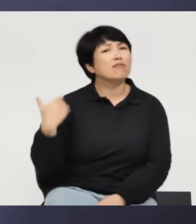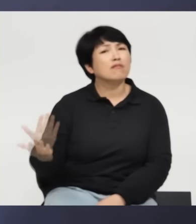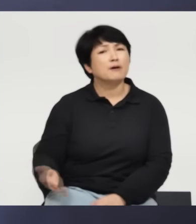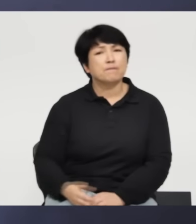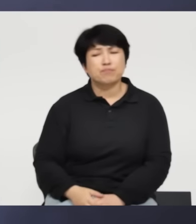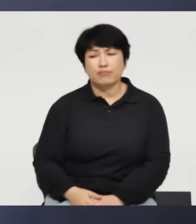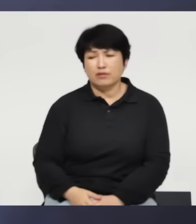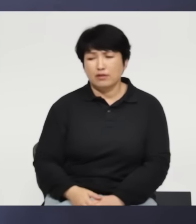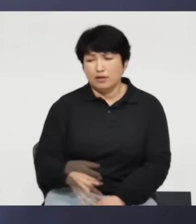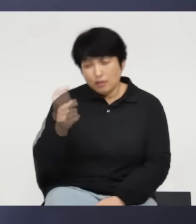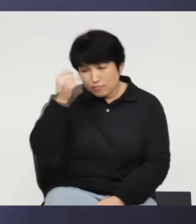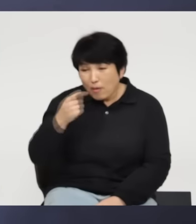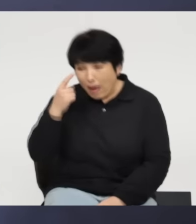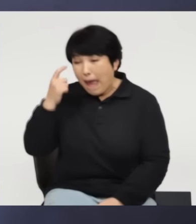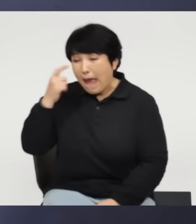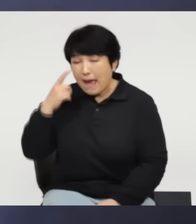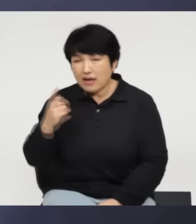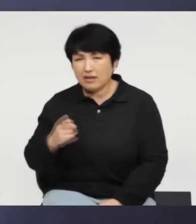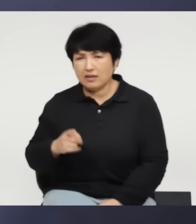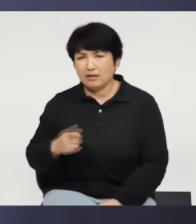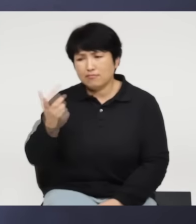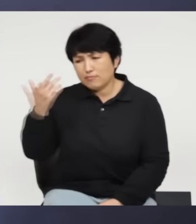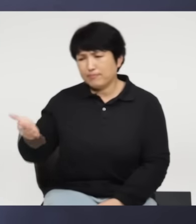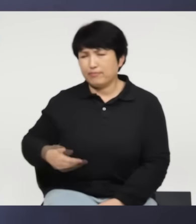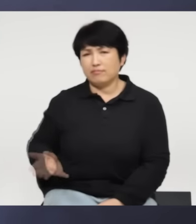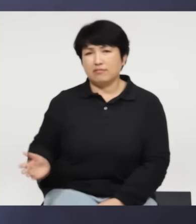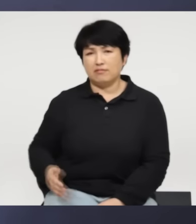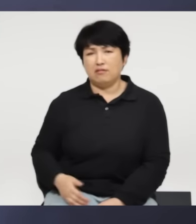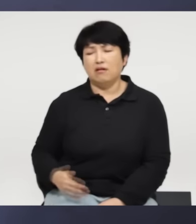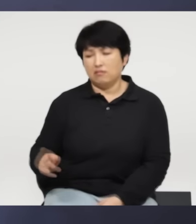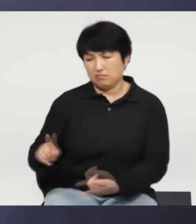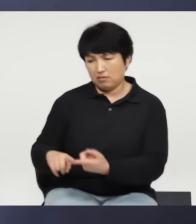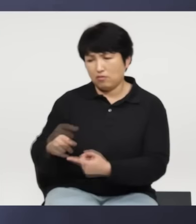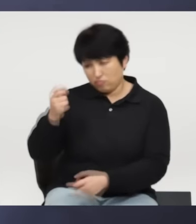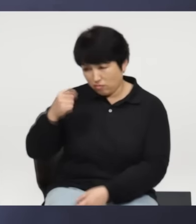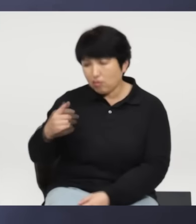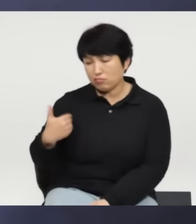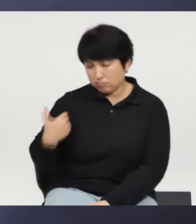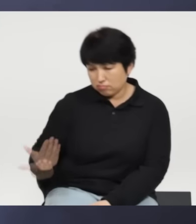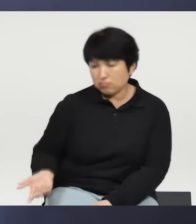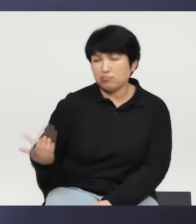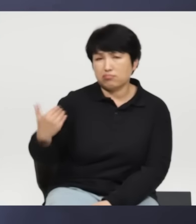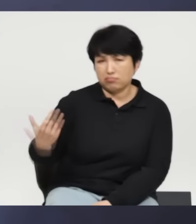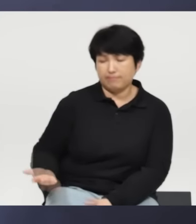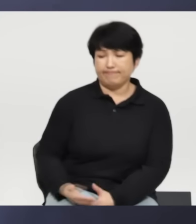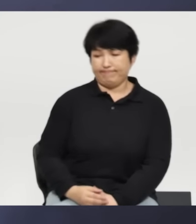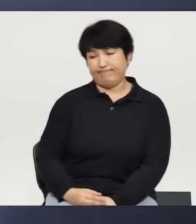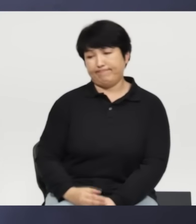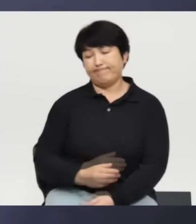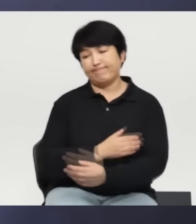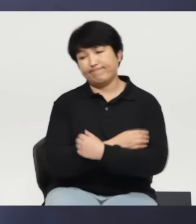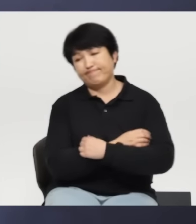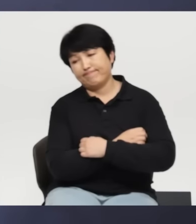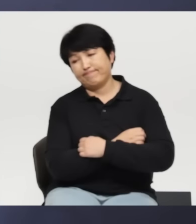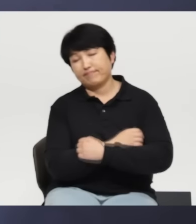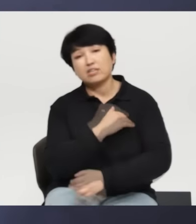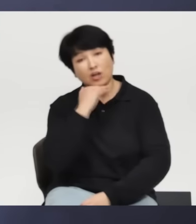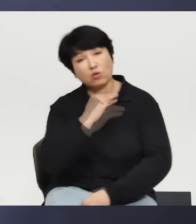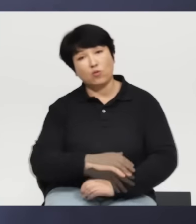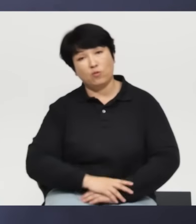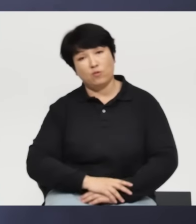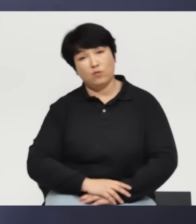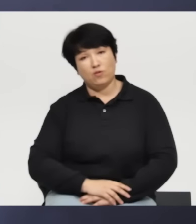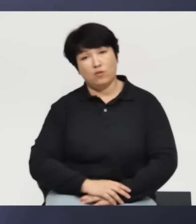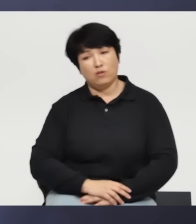거예요. 왜 웃냐? 이렇게 하지 마라니까. 울면 우는 대로 놔두면 된다. 이 말이에요. 뭐가